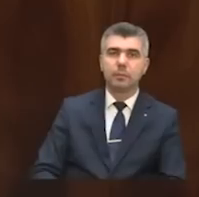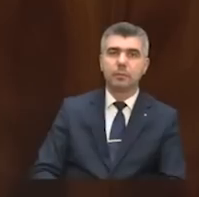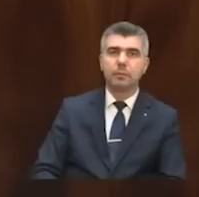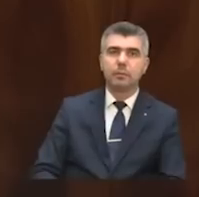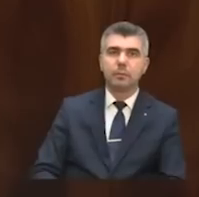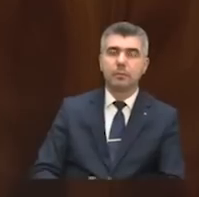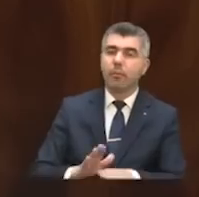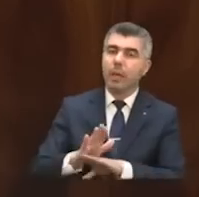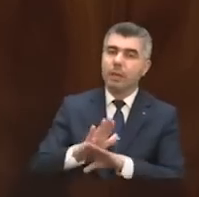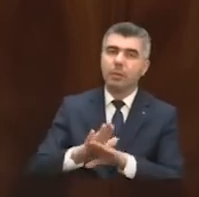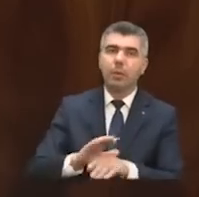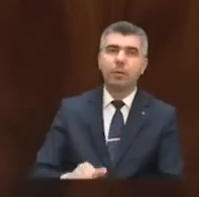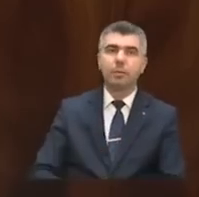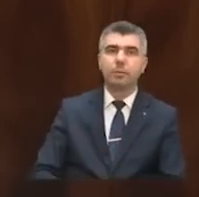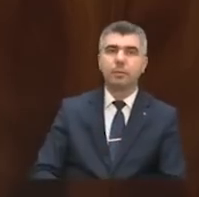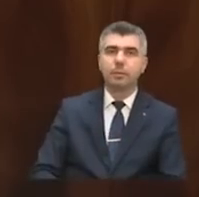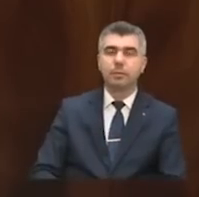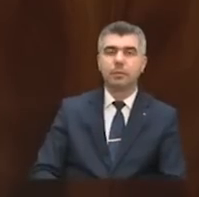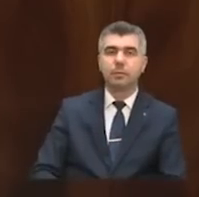إلا سمحتوا.